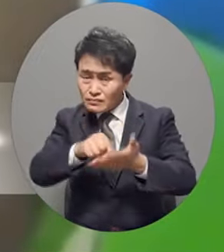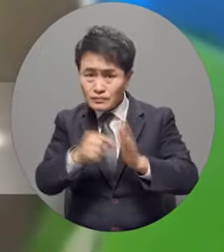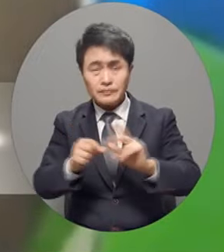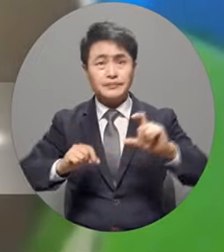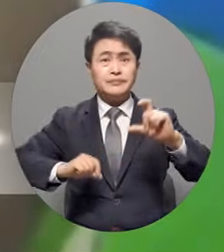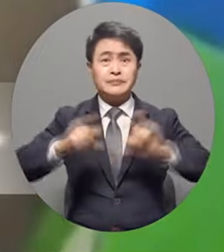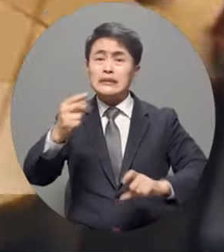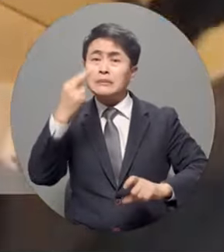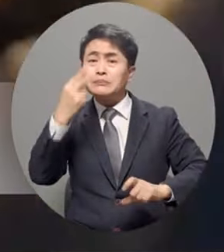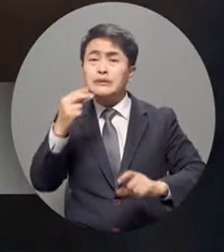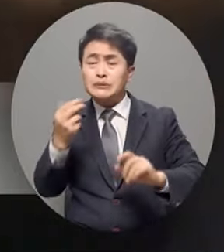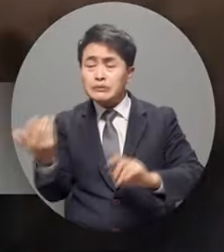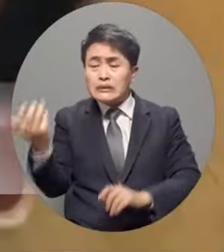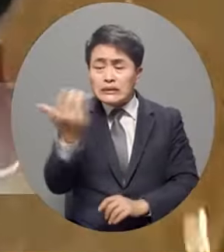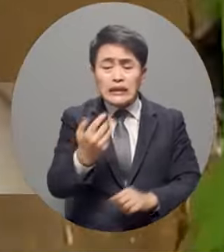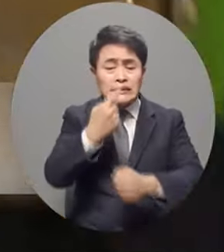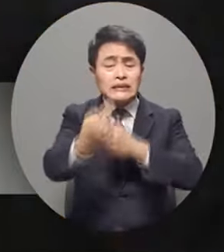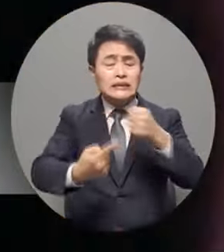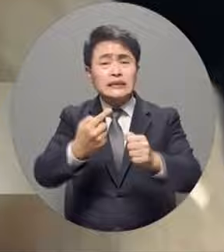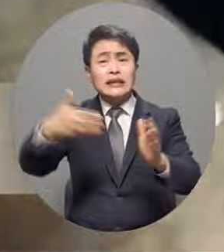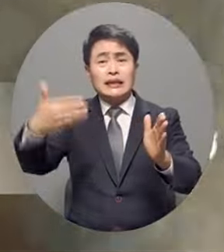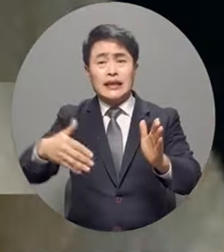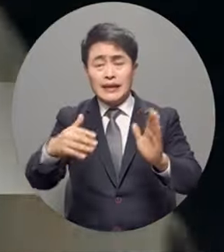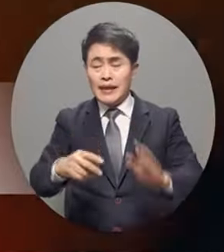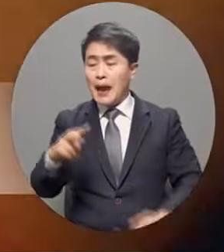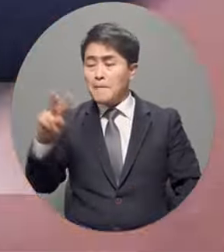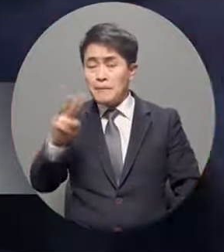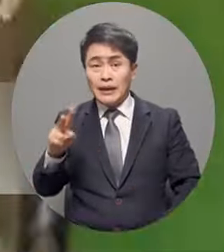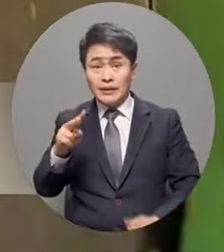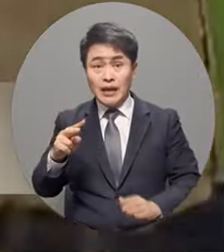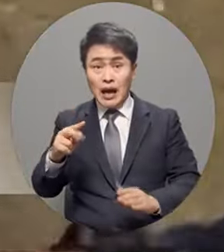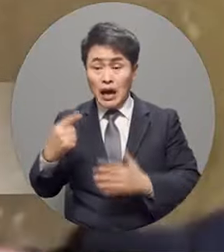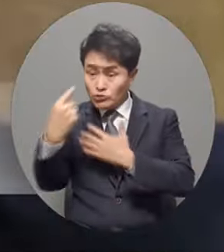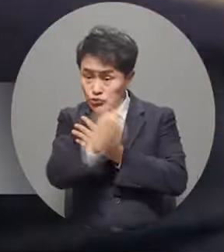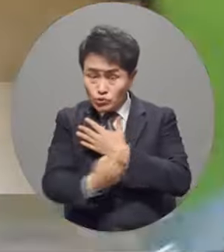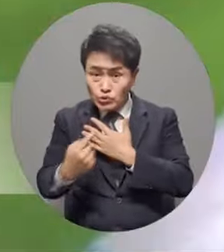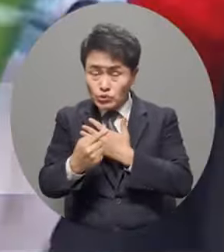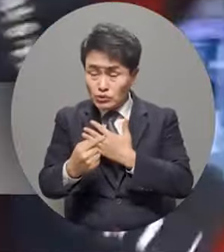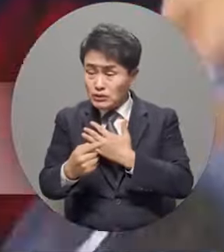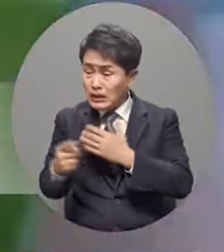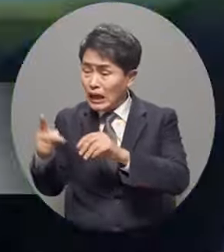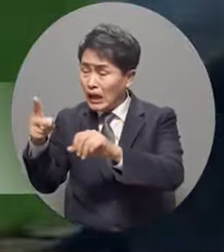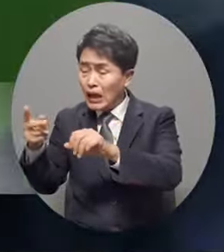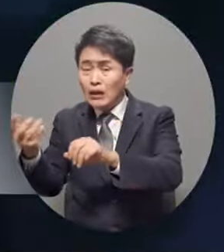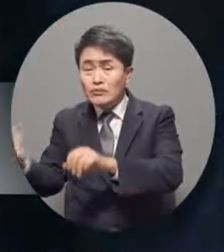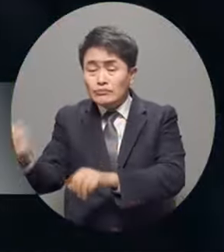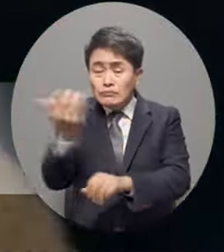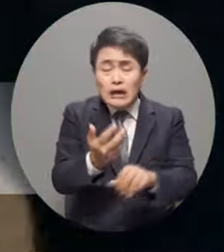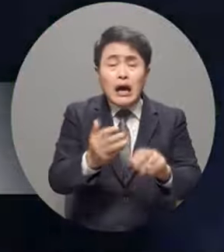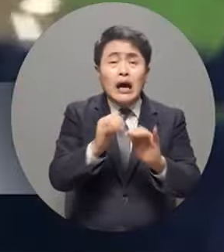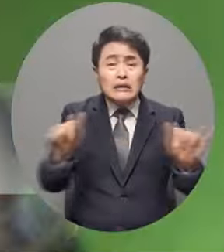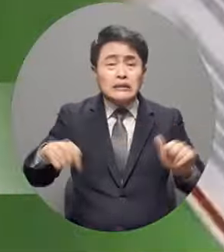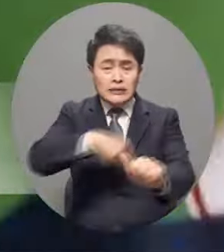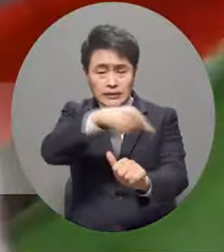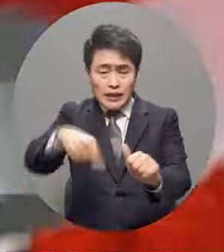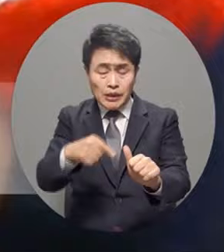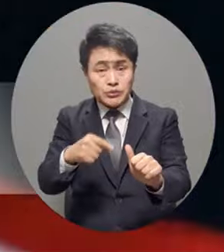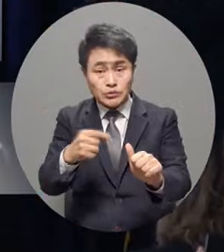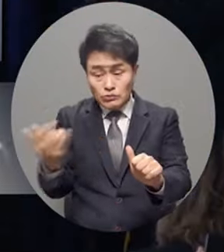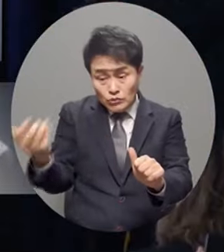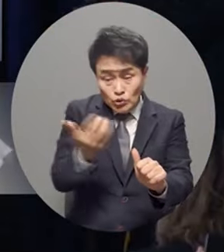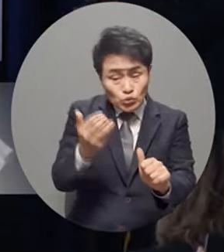대부분 미국에 입국한 지 1년이 되지 않은 베네수엘라 출신 이민자들로 이주민 쉼터에 거주하고 있었던 것으로